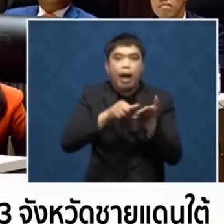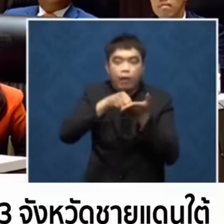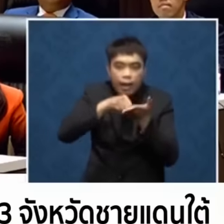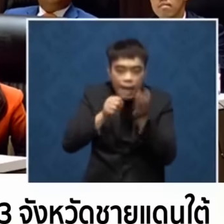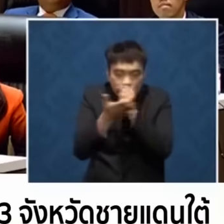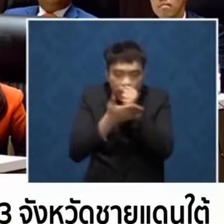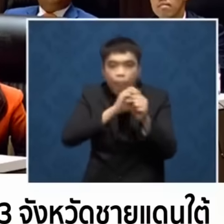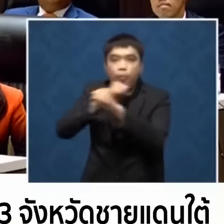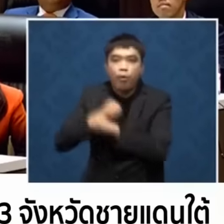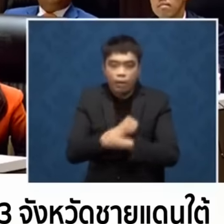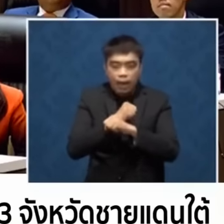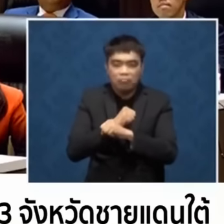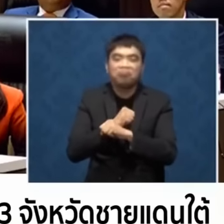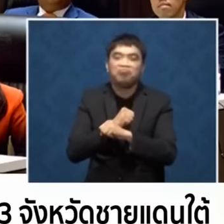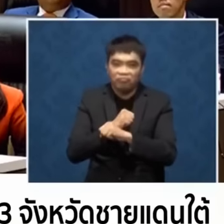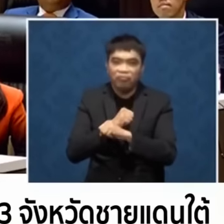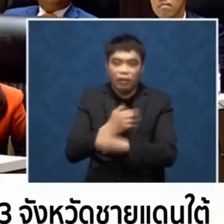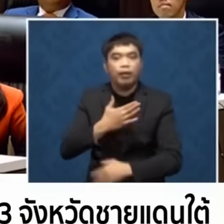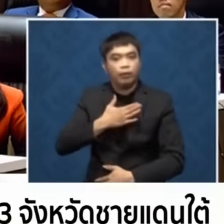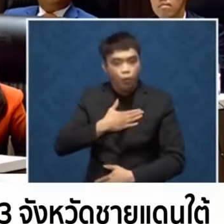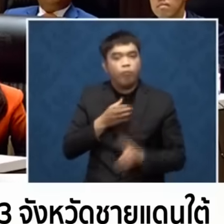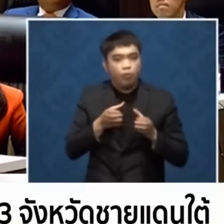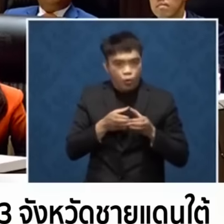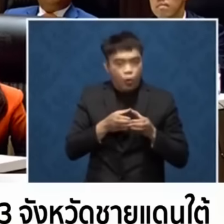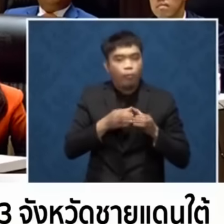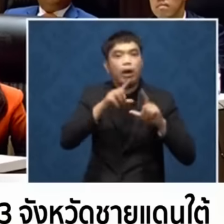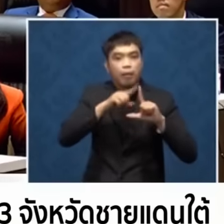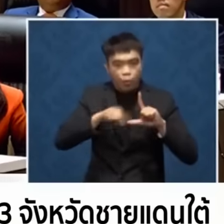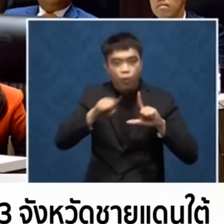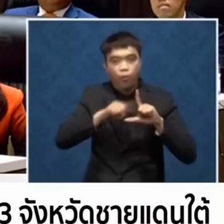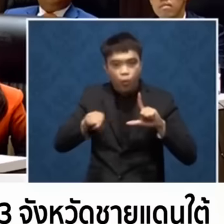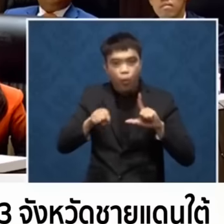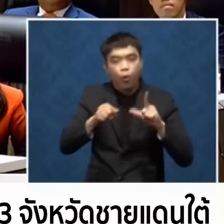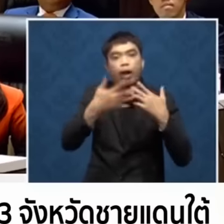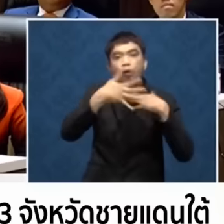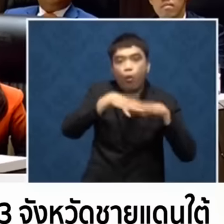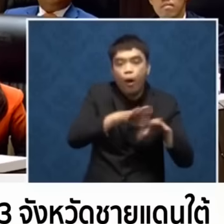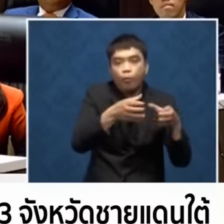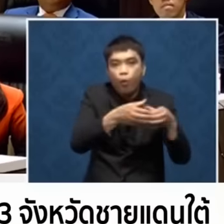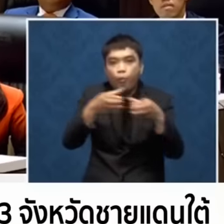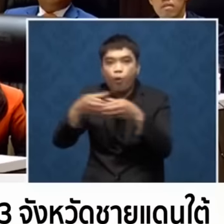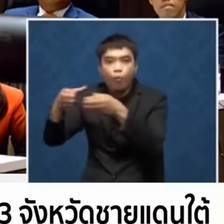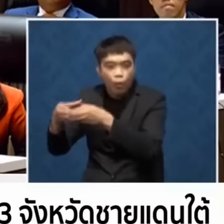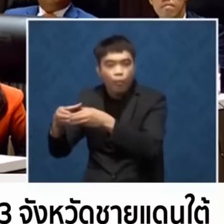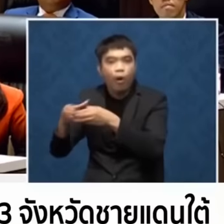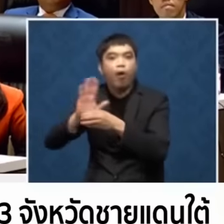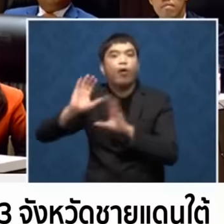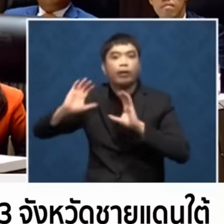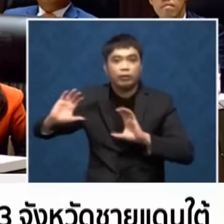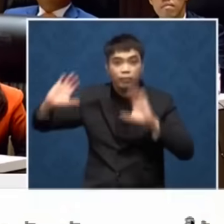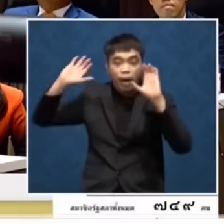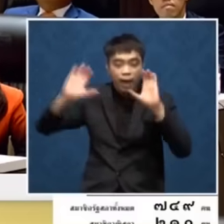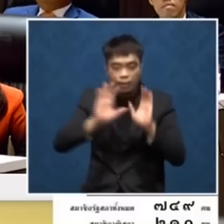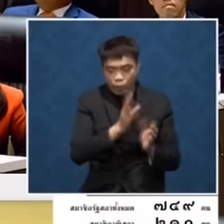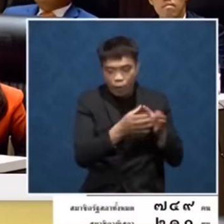ายน้ำเป็นเรื่องที่พรรคเราพรรคของพรรคร่วมรัฐบาลจัดตั้ง